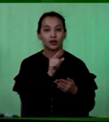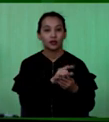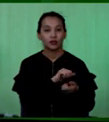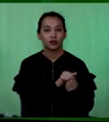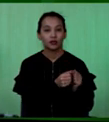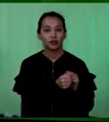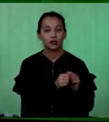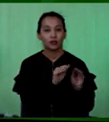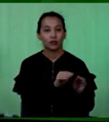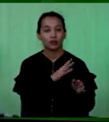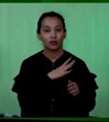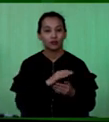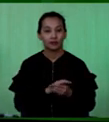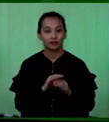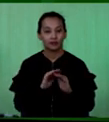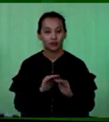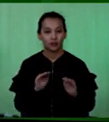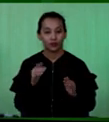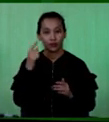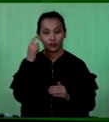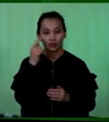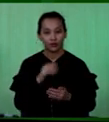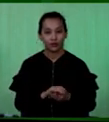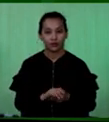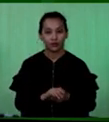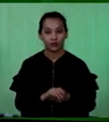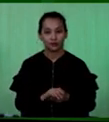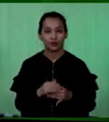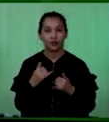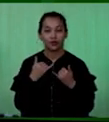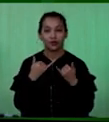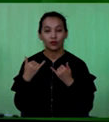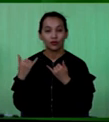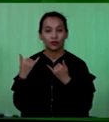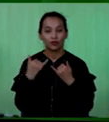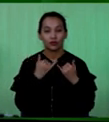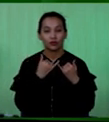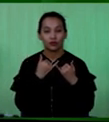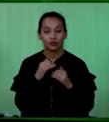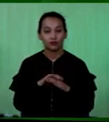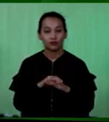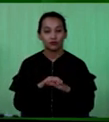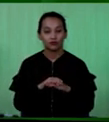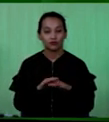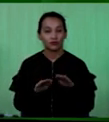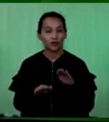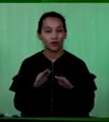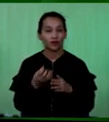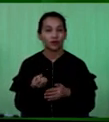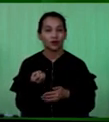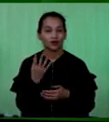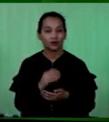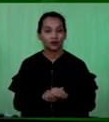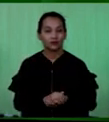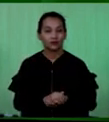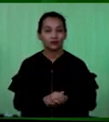mavjud. Qani bolajonlar, o'ylab ko'ringchi, mana shu qovunimiz qanday massaga ega ekan? U